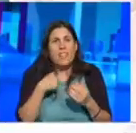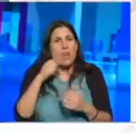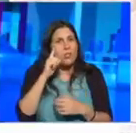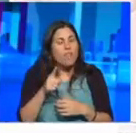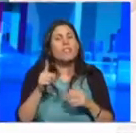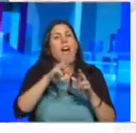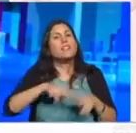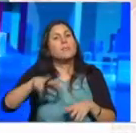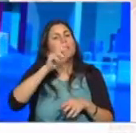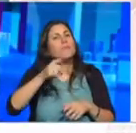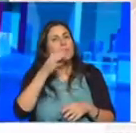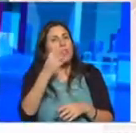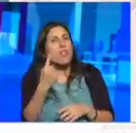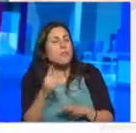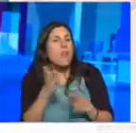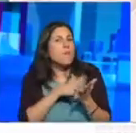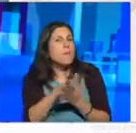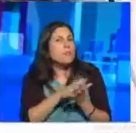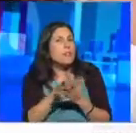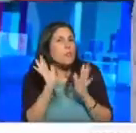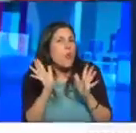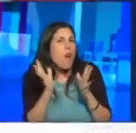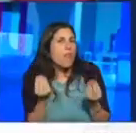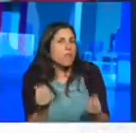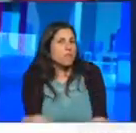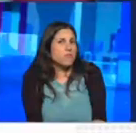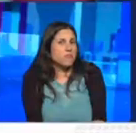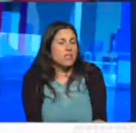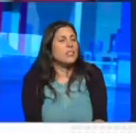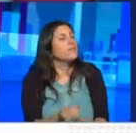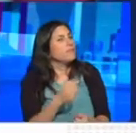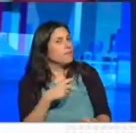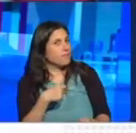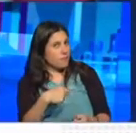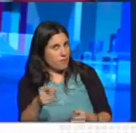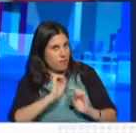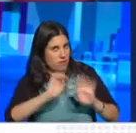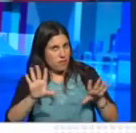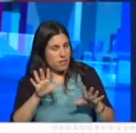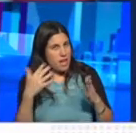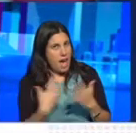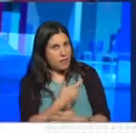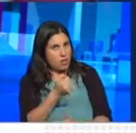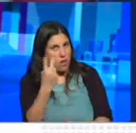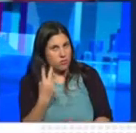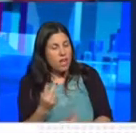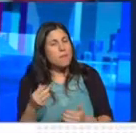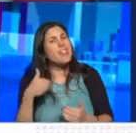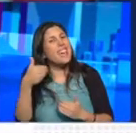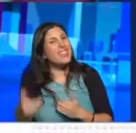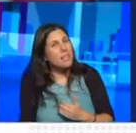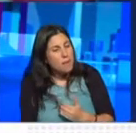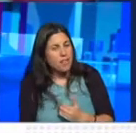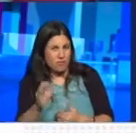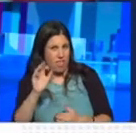שהציבור צריך לשאול את עצמו למה מבזבזים על זה כל כך הרבה. כן, השבוע חשפו בחדשות ערוץ 2 כי קדימה בראשות